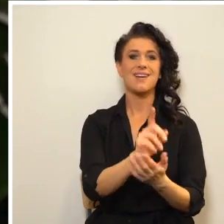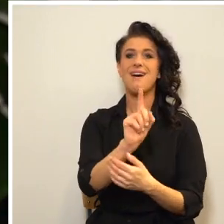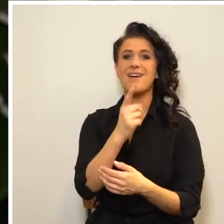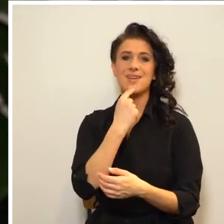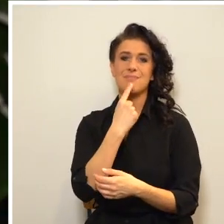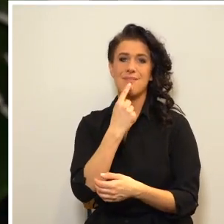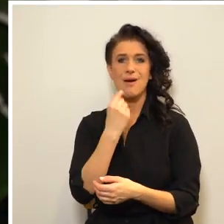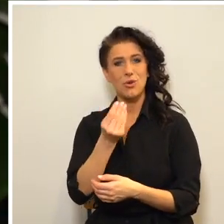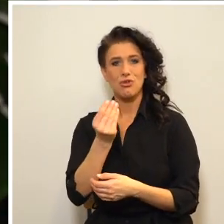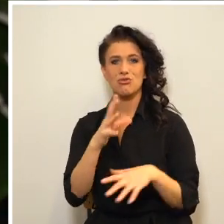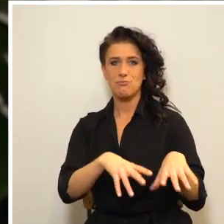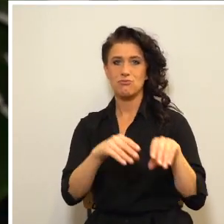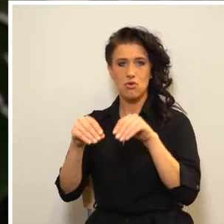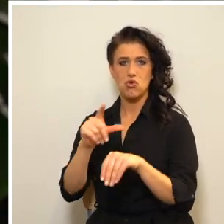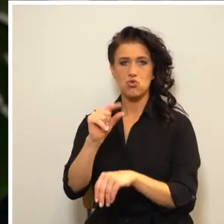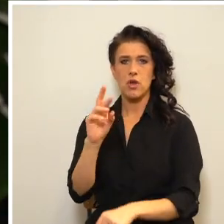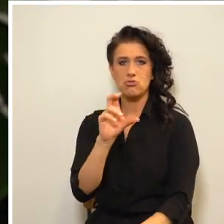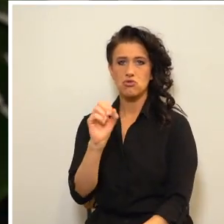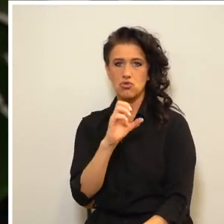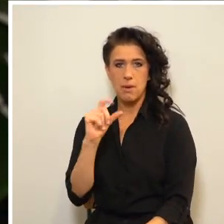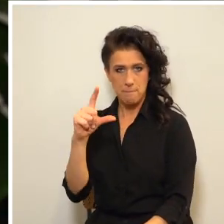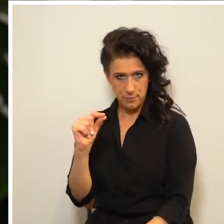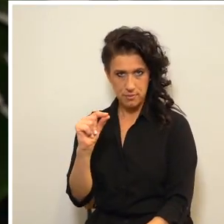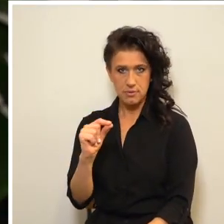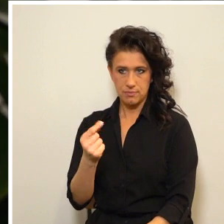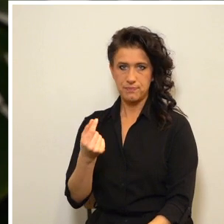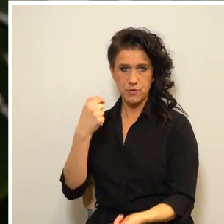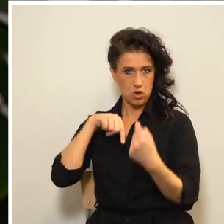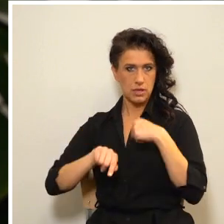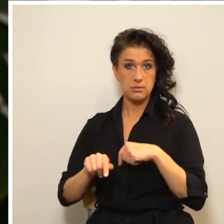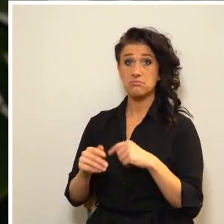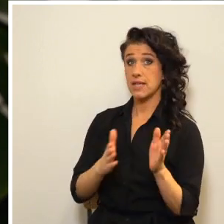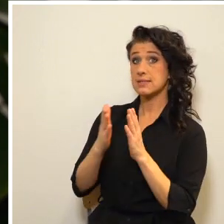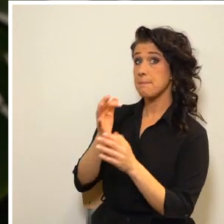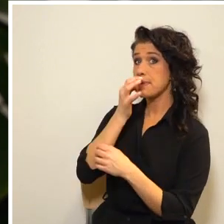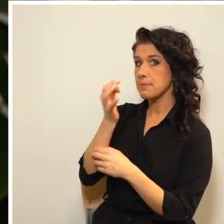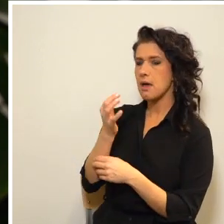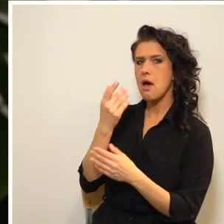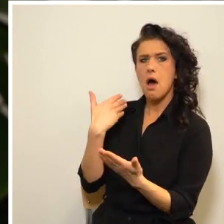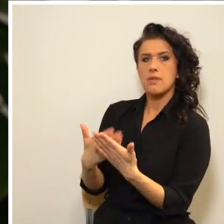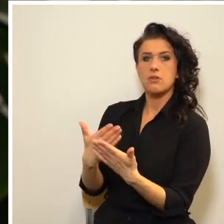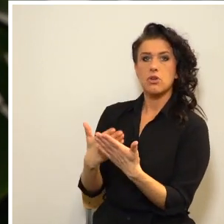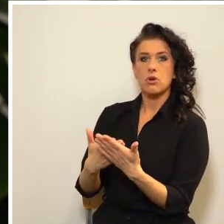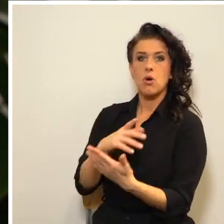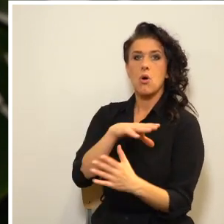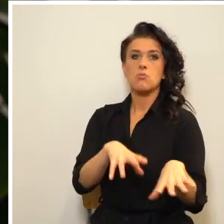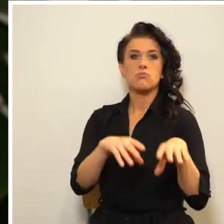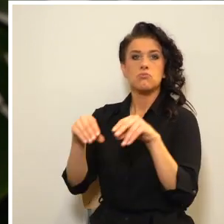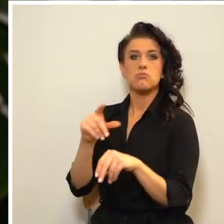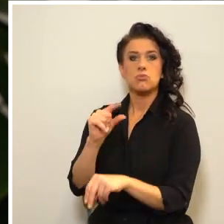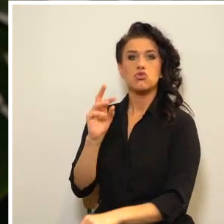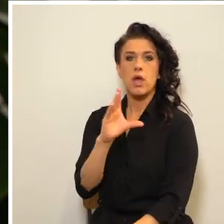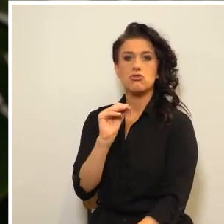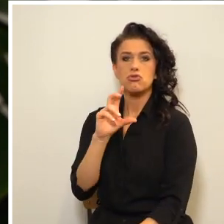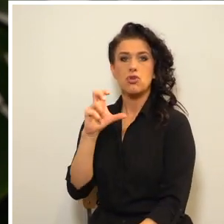A no właśnie to jest to jest moje moje kolejne pytanie dlaczego tych przeszczepów jest mało Zwłaszcza w